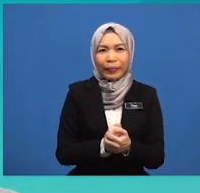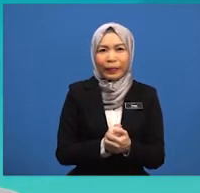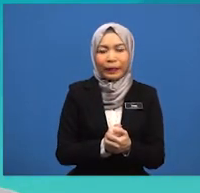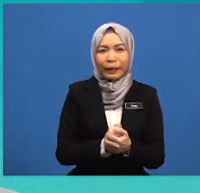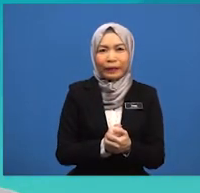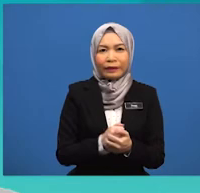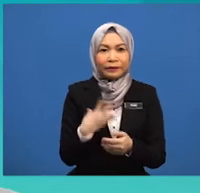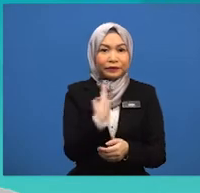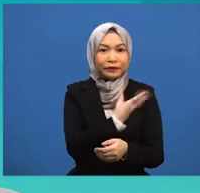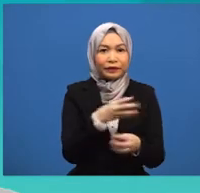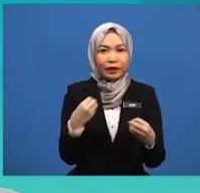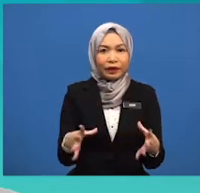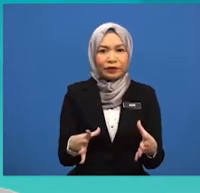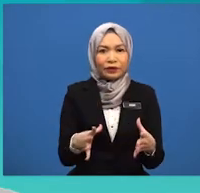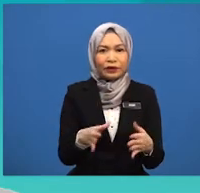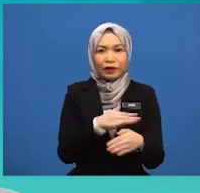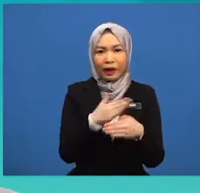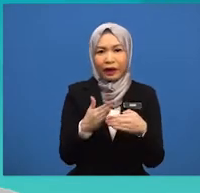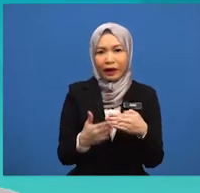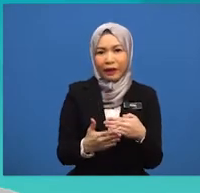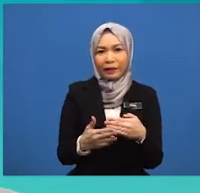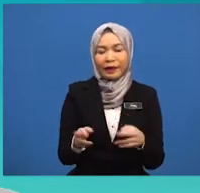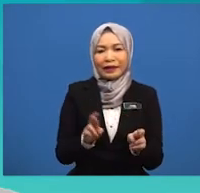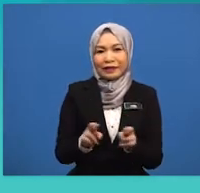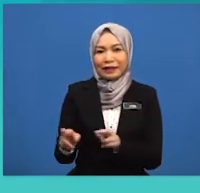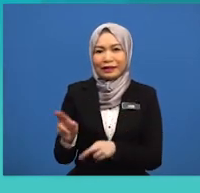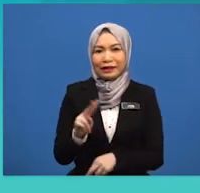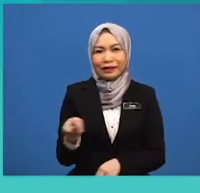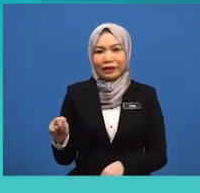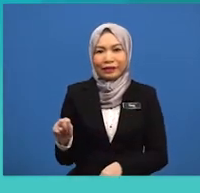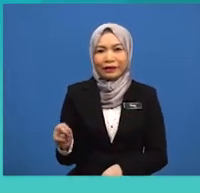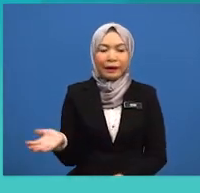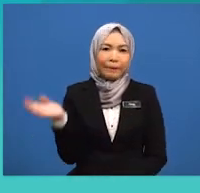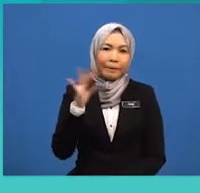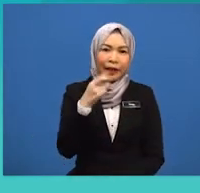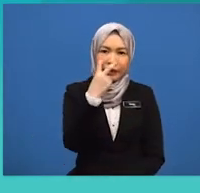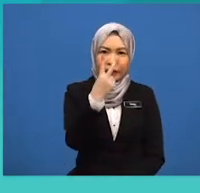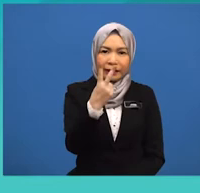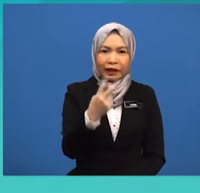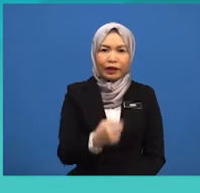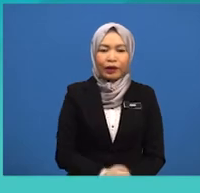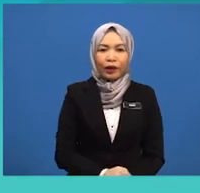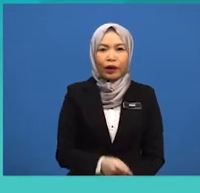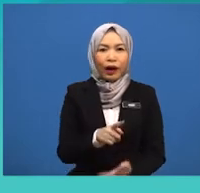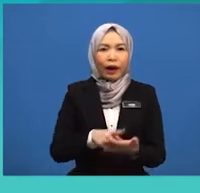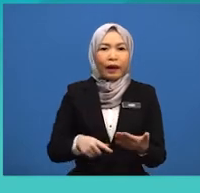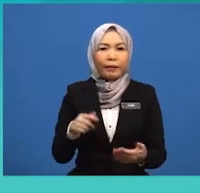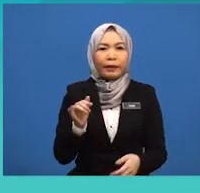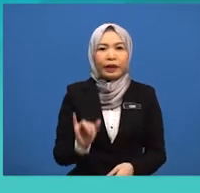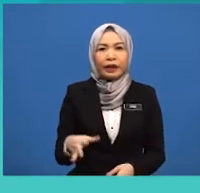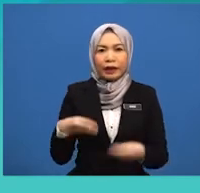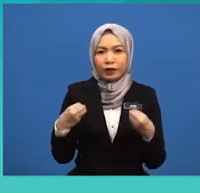Murid-murid, kita telah sampai ke penghujung nampaknya. Mari kita imbas kembali apakah yang telah